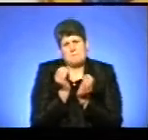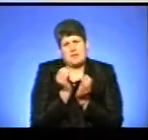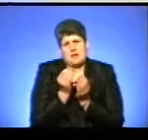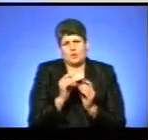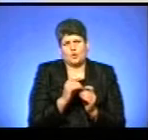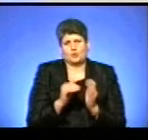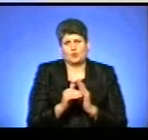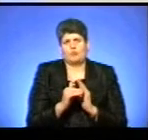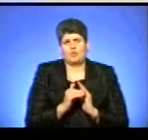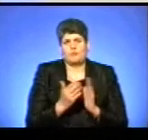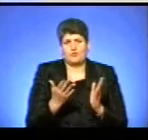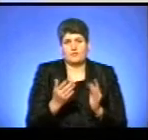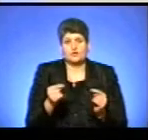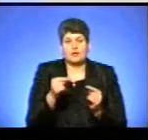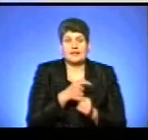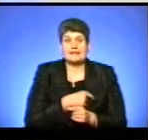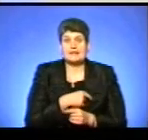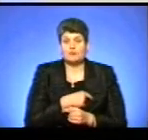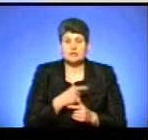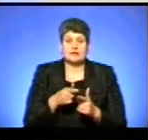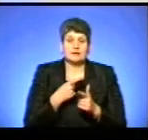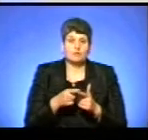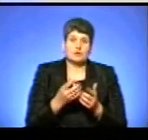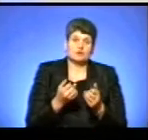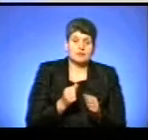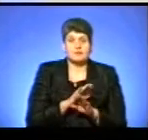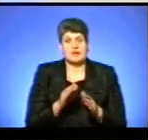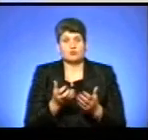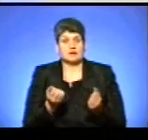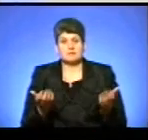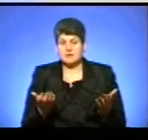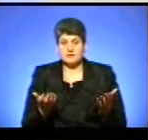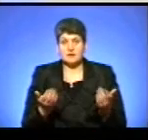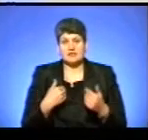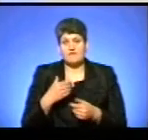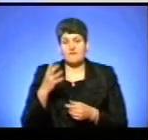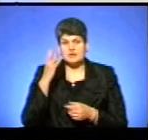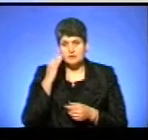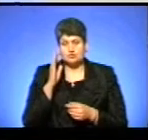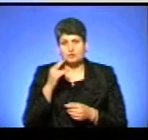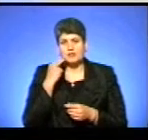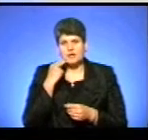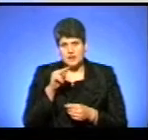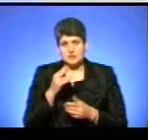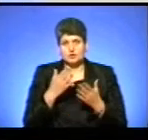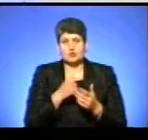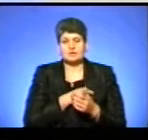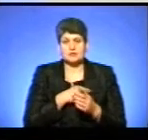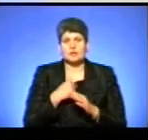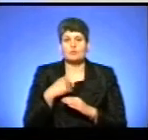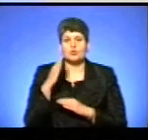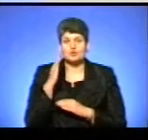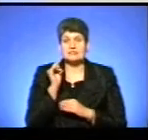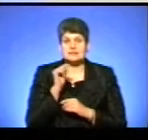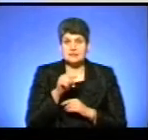допомоги, ну, від конкретного депутата, або не отримання, або отримання її. Тому я вважаю, що буде набагато краще, якщо депутати проголосують за те,